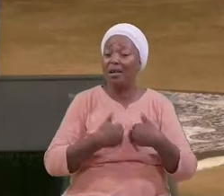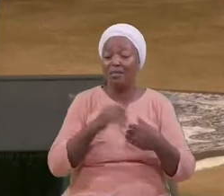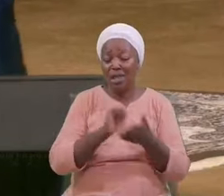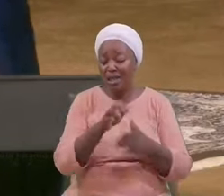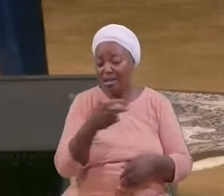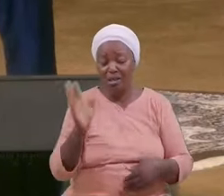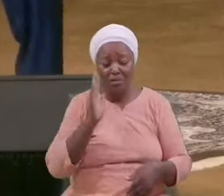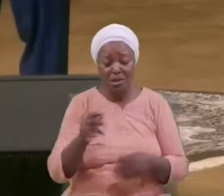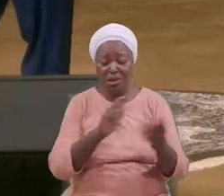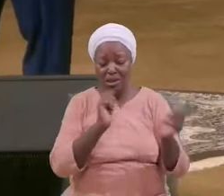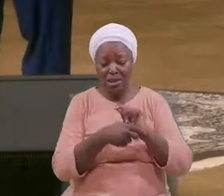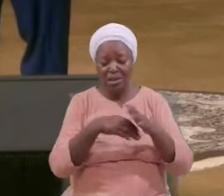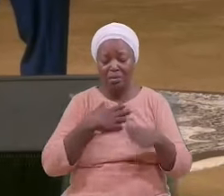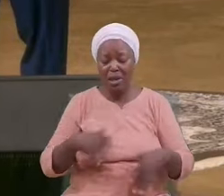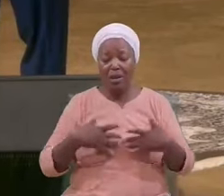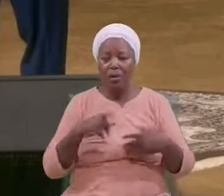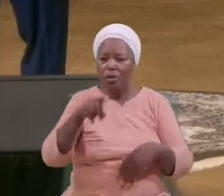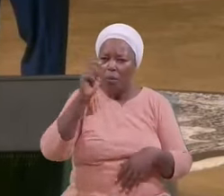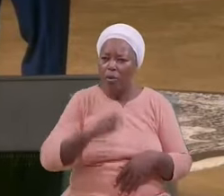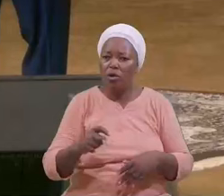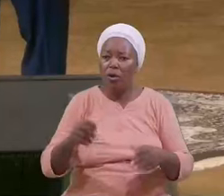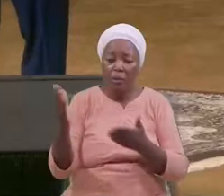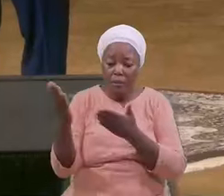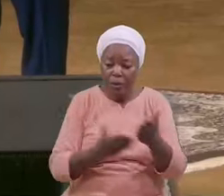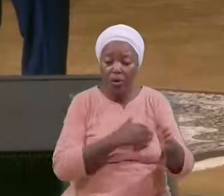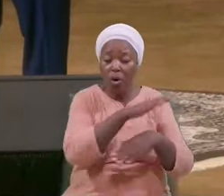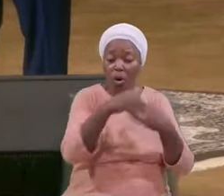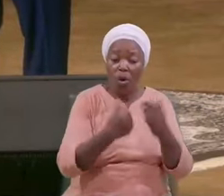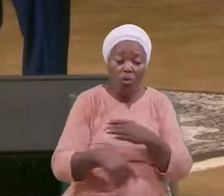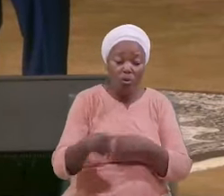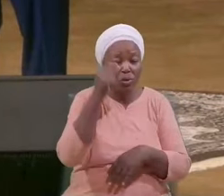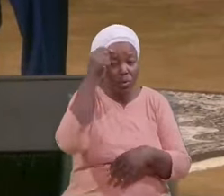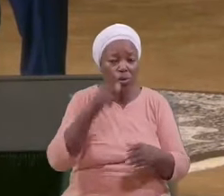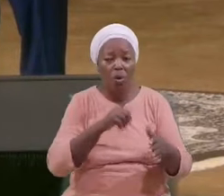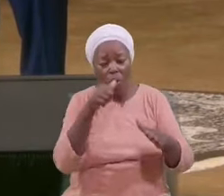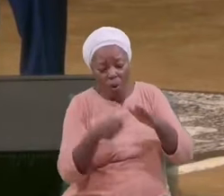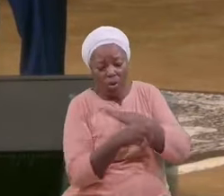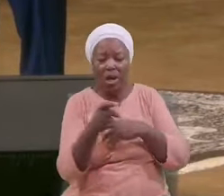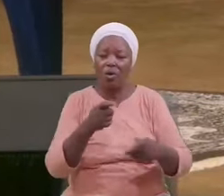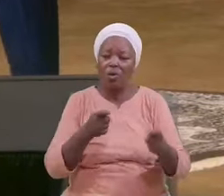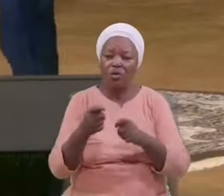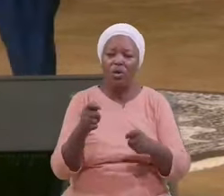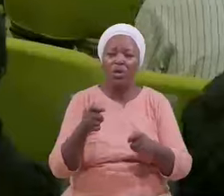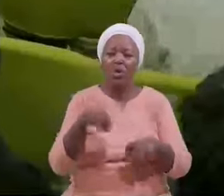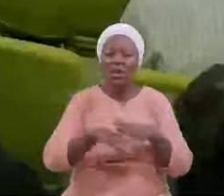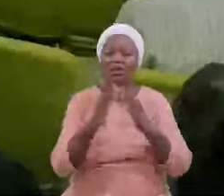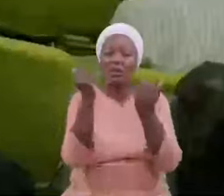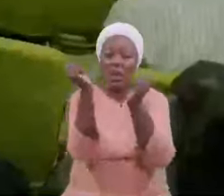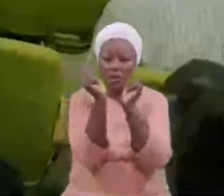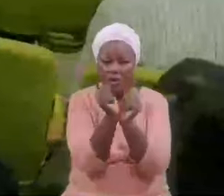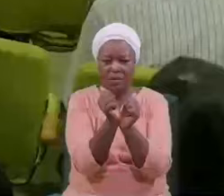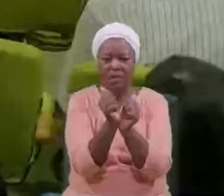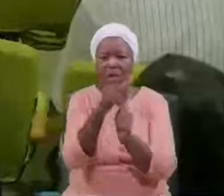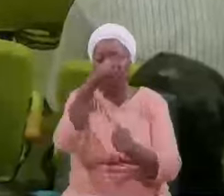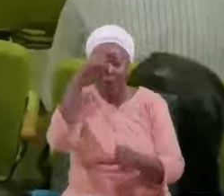Vous devez amener ces raisonnements sous contrôle. Vous devez amener cela